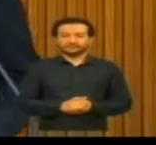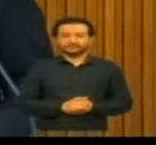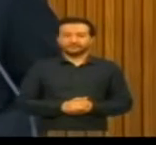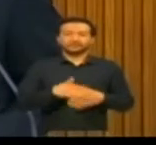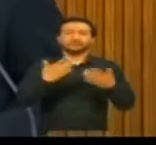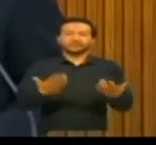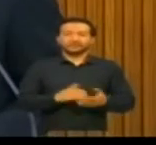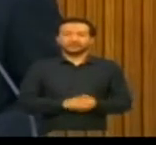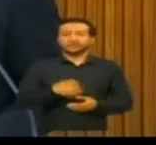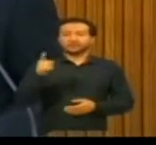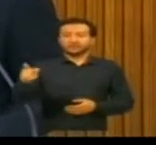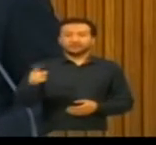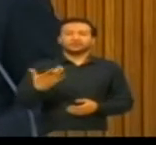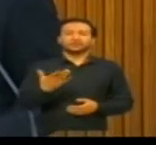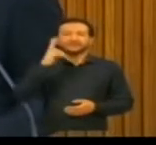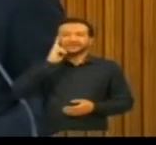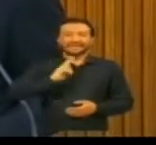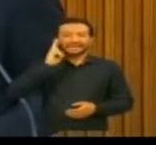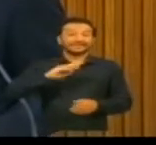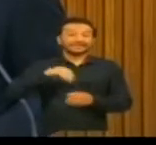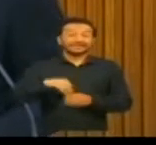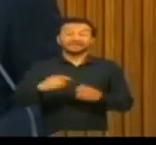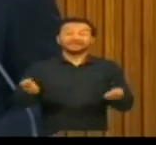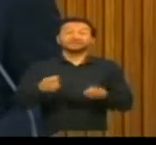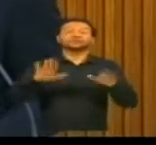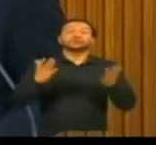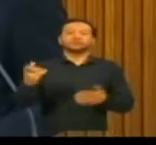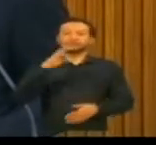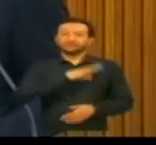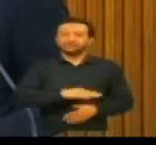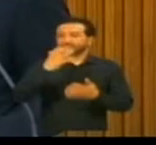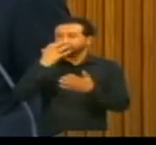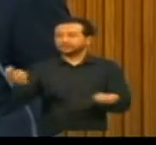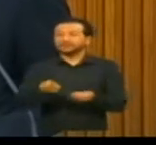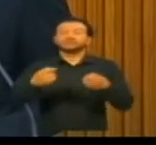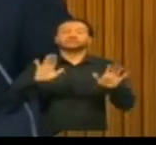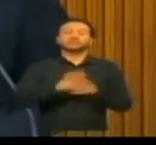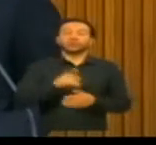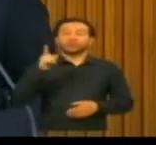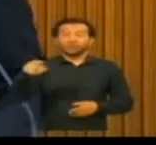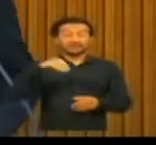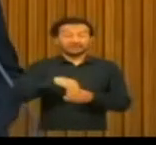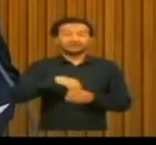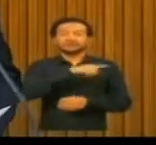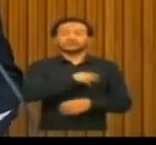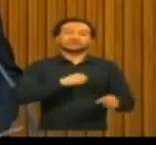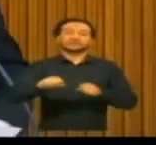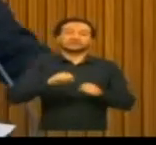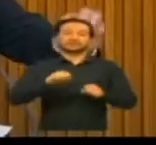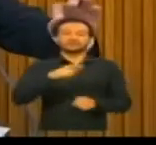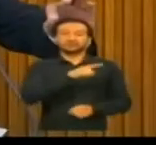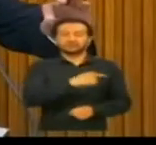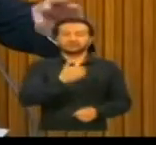Yani sırtı kalınlar için çalışmıyor. Yani rantiye sınıfı için çalışmıyor. Onun için tahammül edemediler.